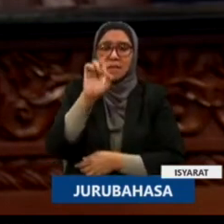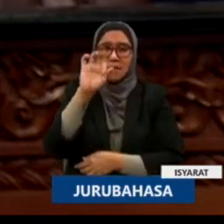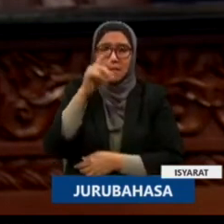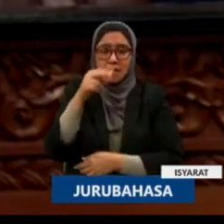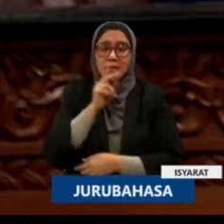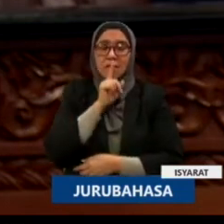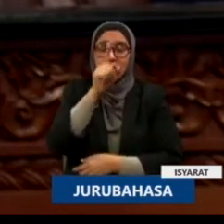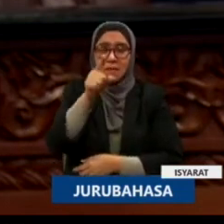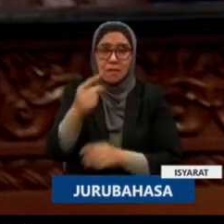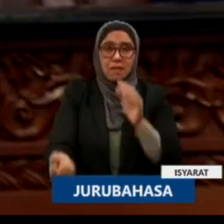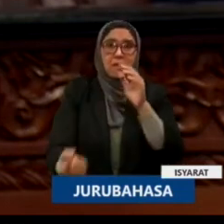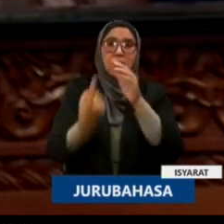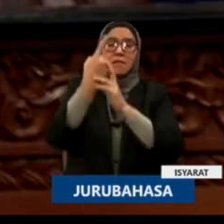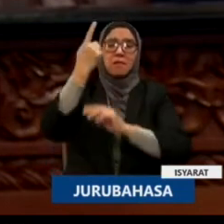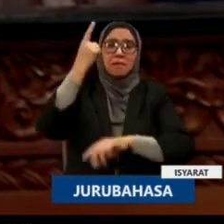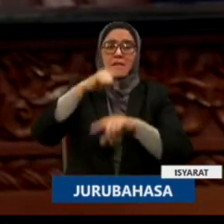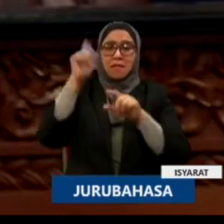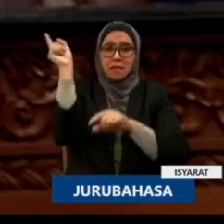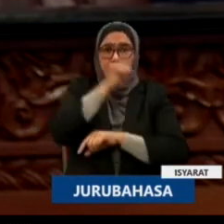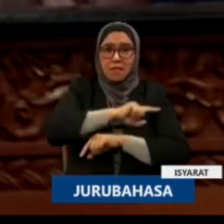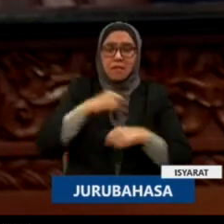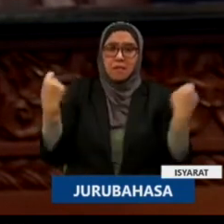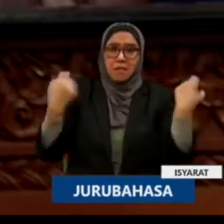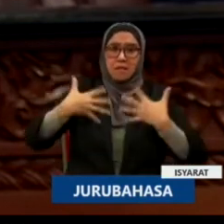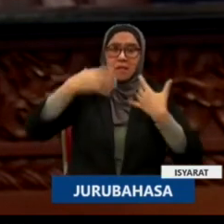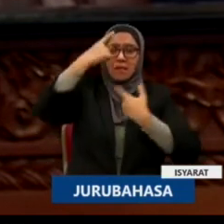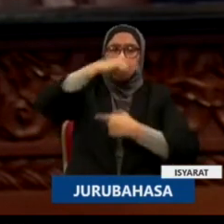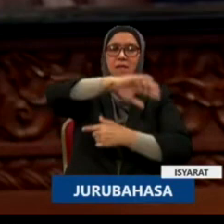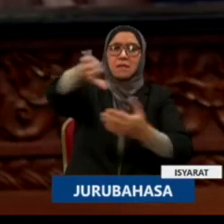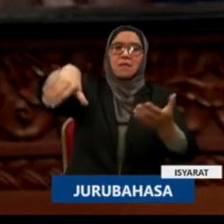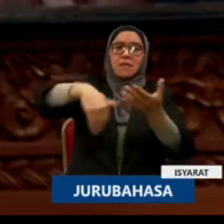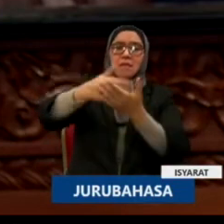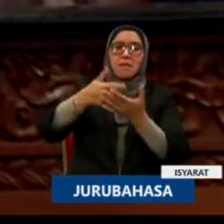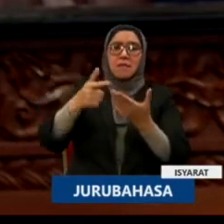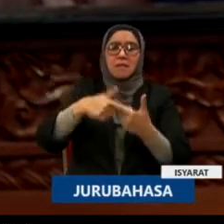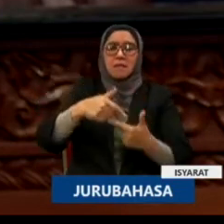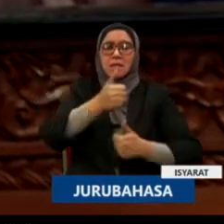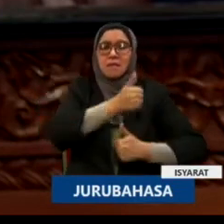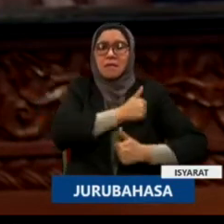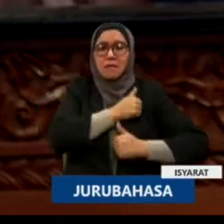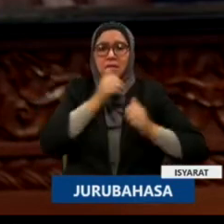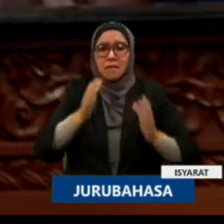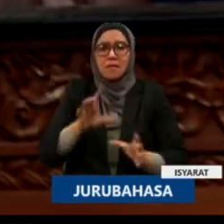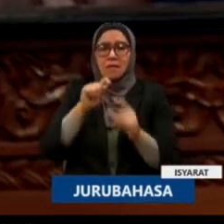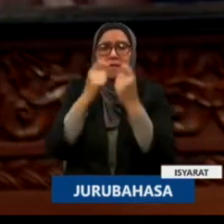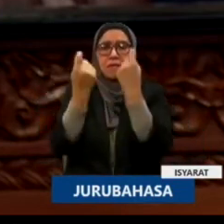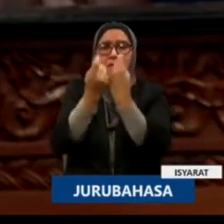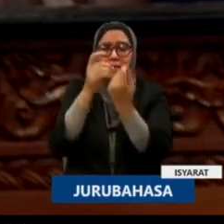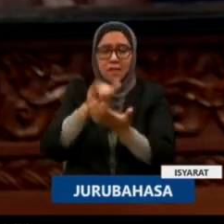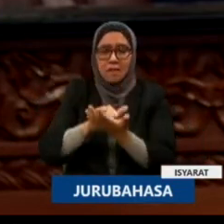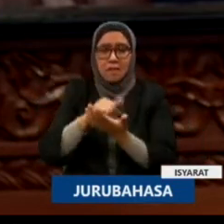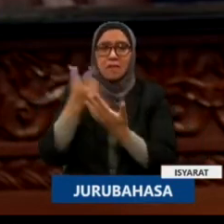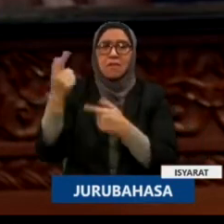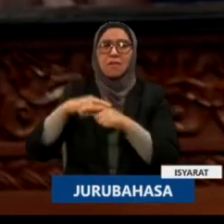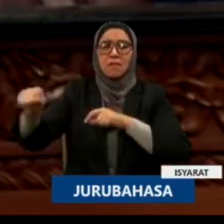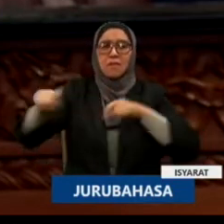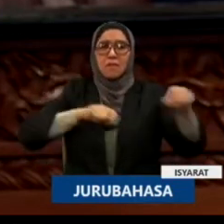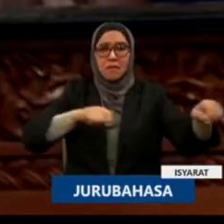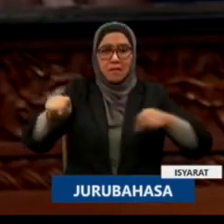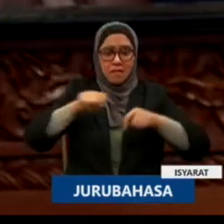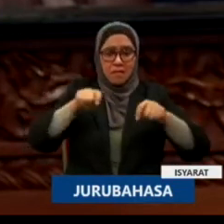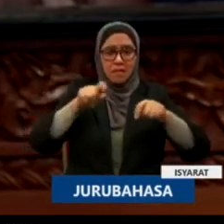kesan Rhoma kepada anggota di pasukan tersebut dinaikkan susulan TDM dengan mengantar tim konseling dan psikologi